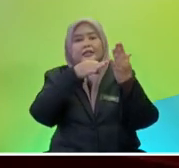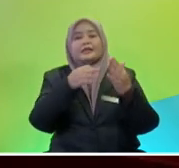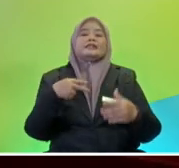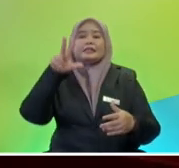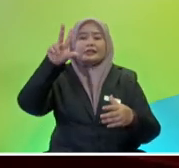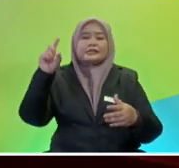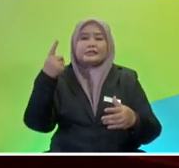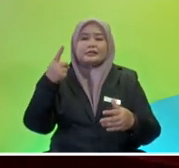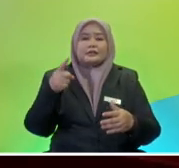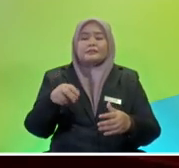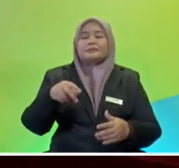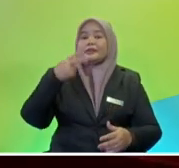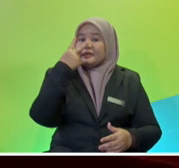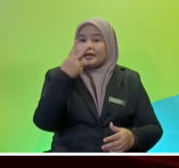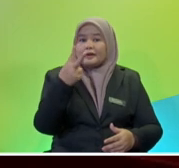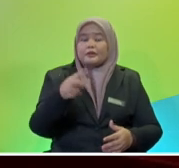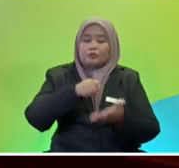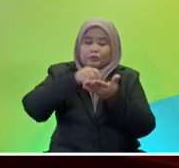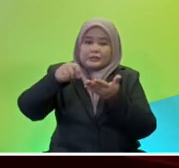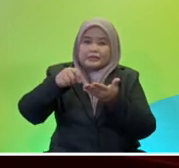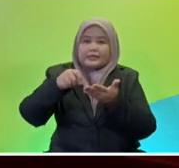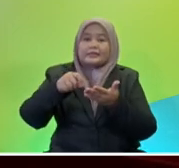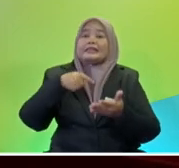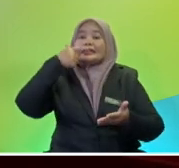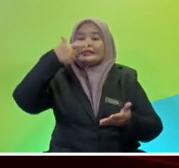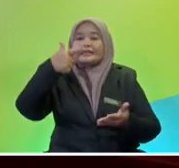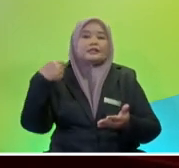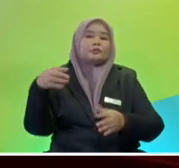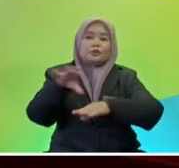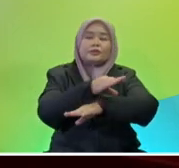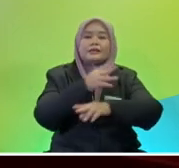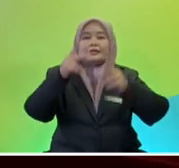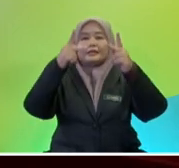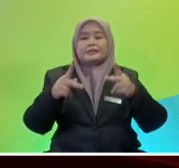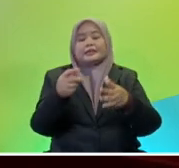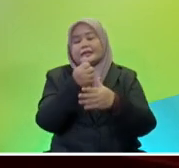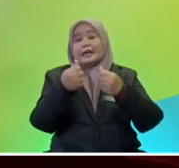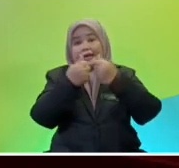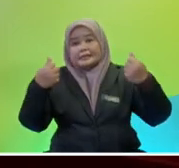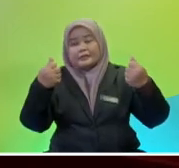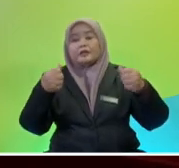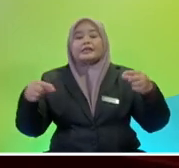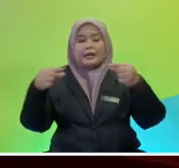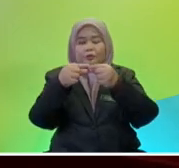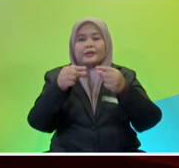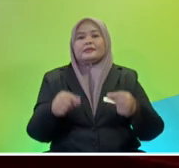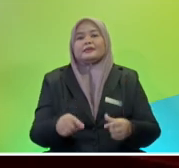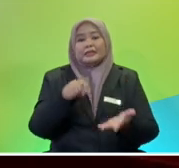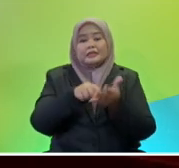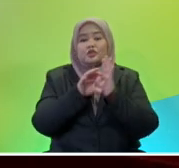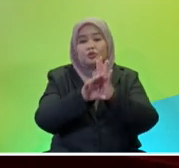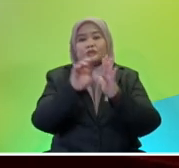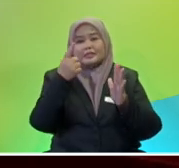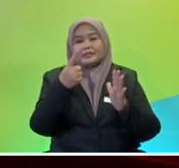saja pemerhatian lisan penulisan kita boleh guna kaidah ini secara berasingkan atau boleh digabungkan ini contoh